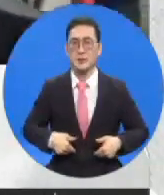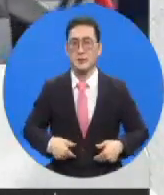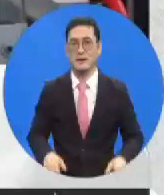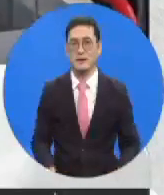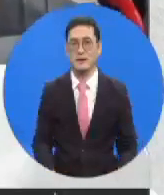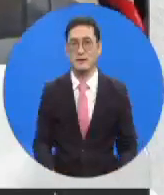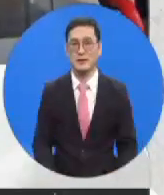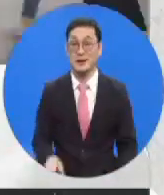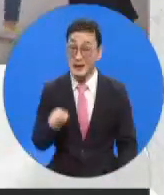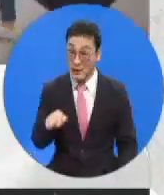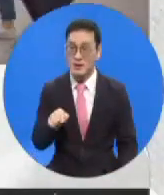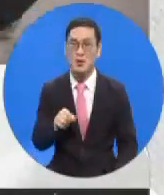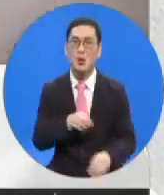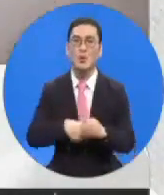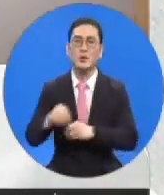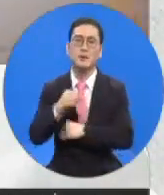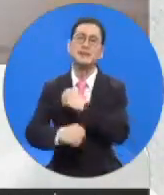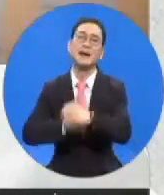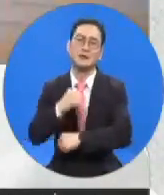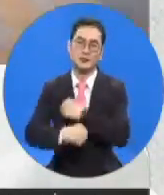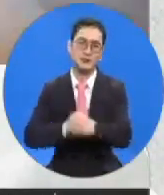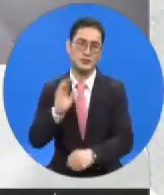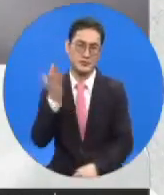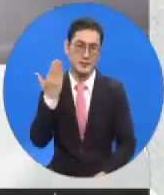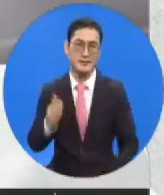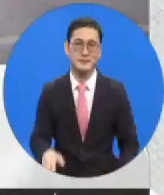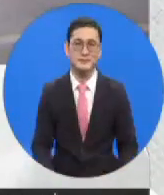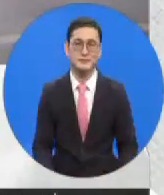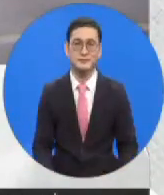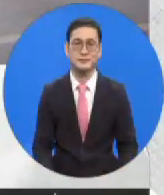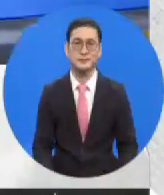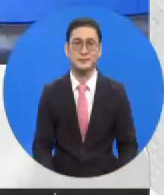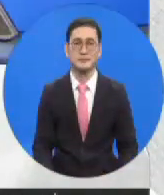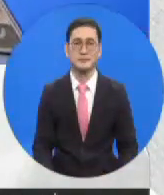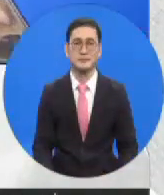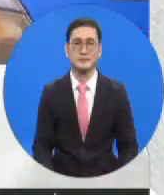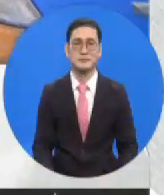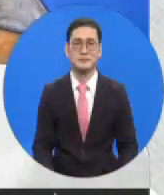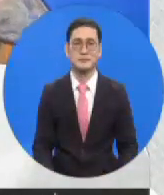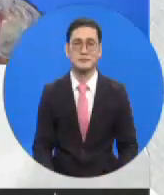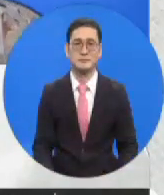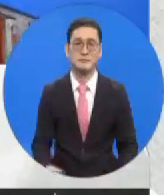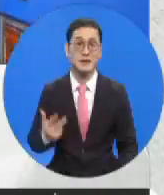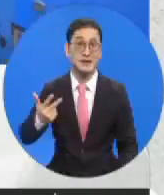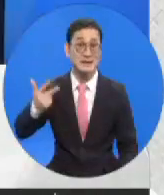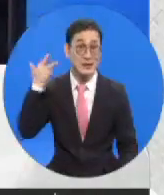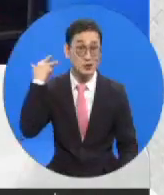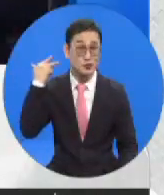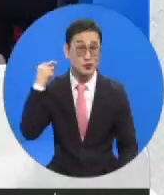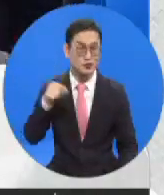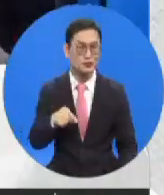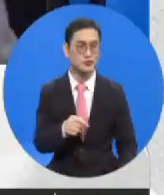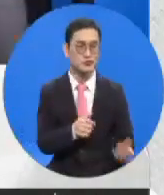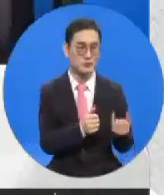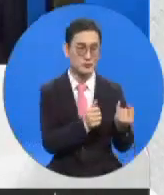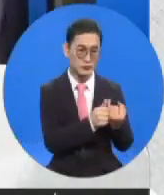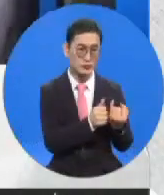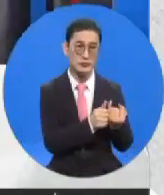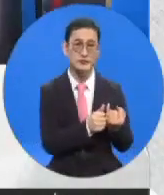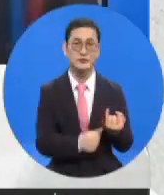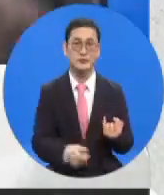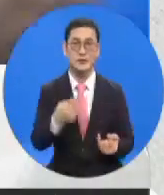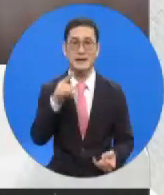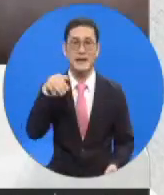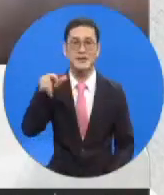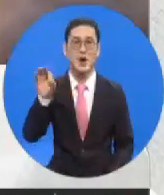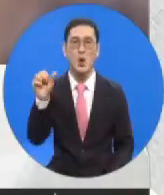한다는 생각을 가지셔야 될 것 같아요. 지난 주말에 저 또 제 아내와 함께 그 충청도에 있는 대청호를 한번 가보자 했더니 네. 제